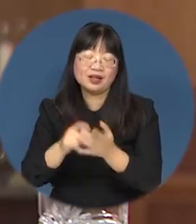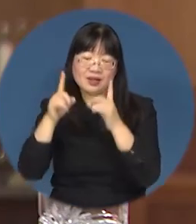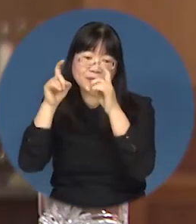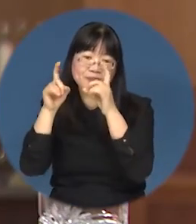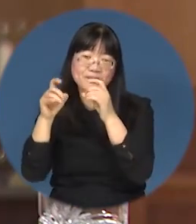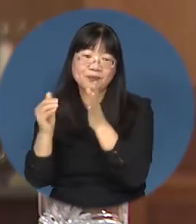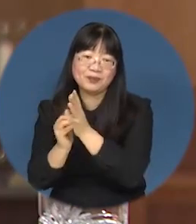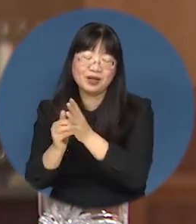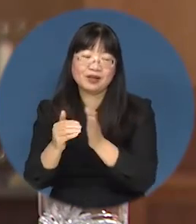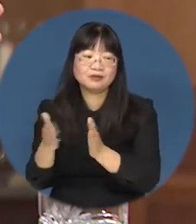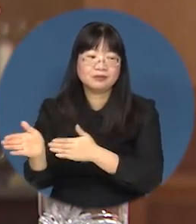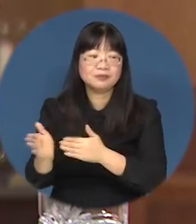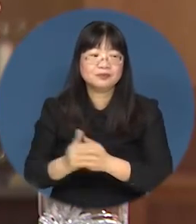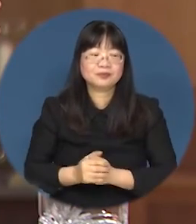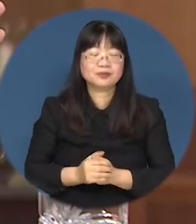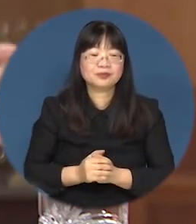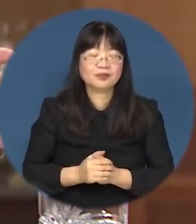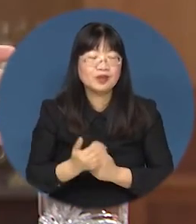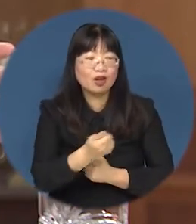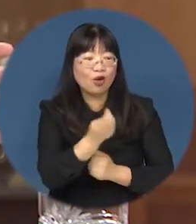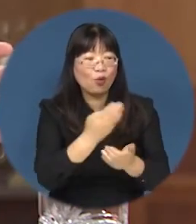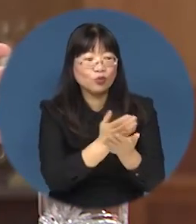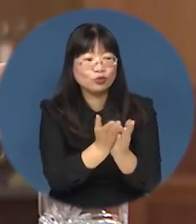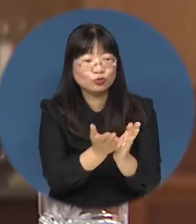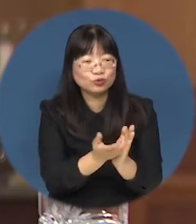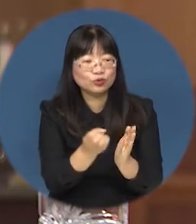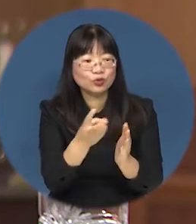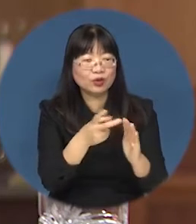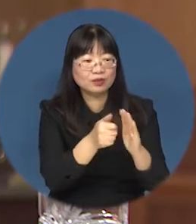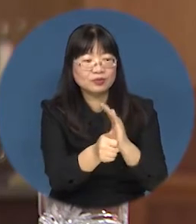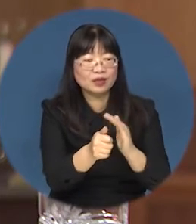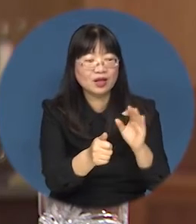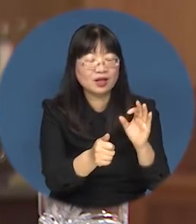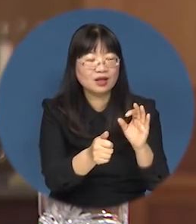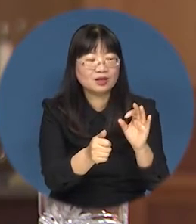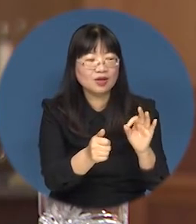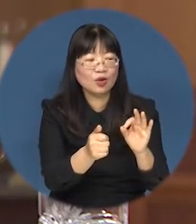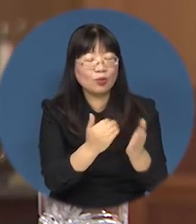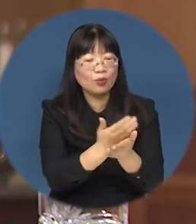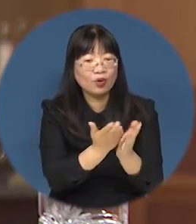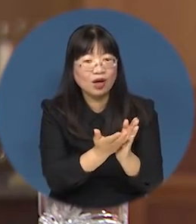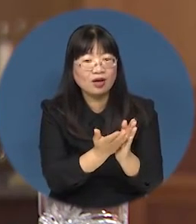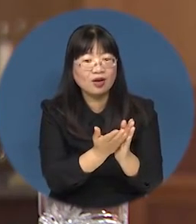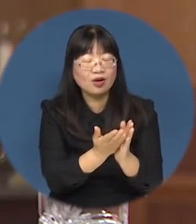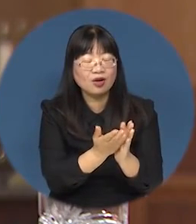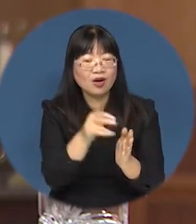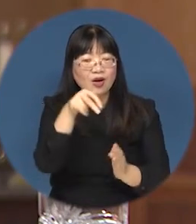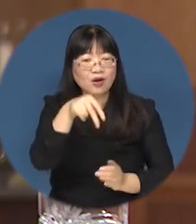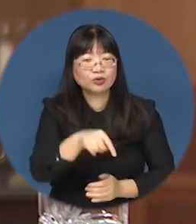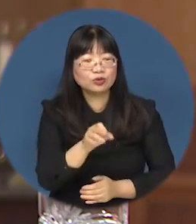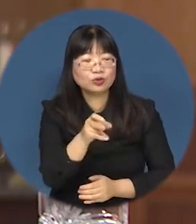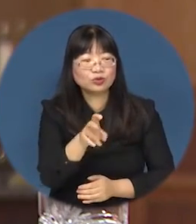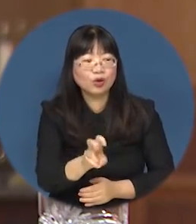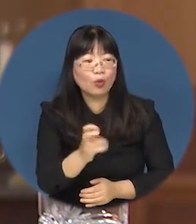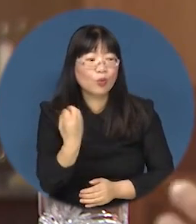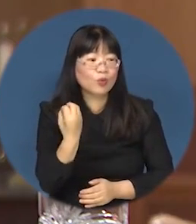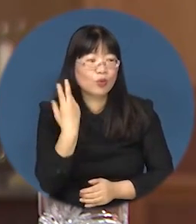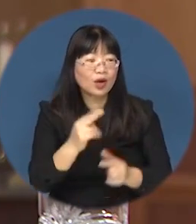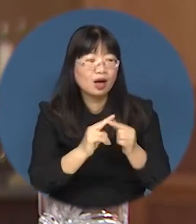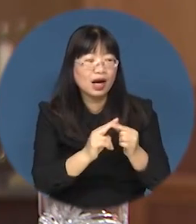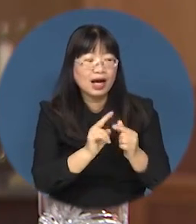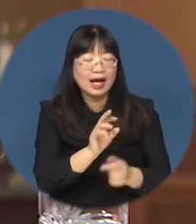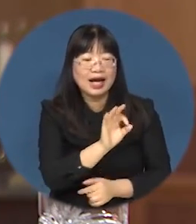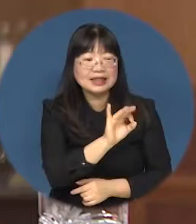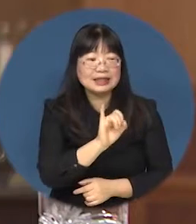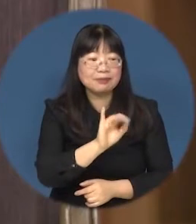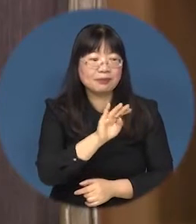찍습니다. 그리고 한 뭐 여러 종류들 또 대표적으로 한 열몇 가지 종류들이 수염 고래와 이빨